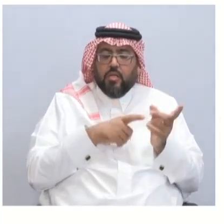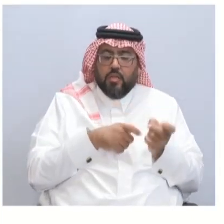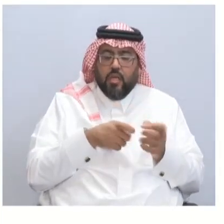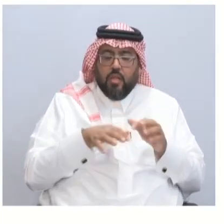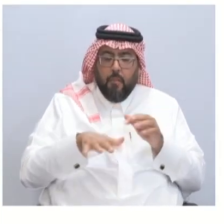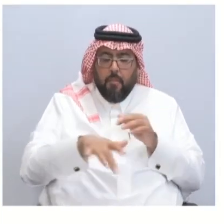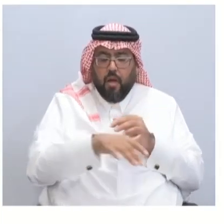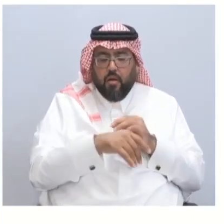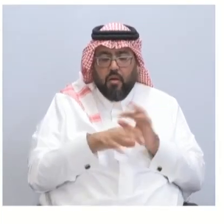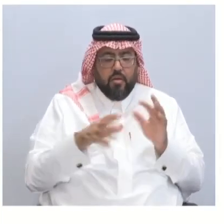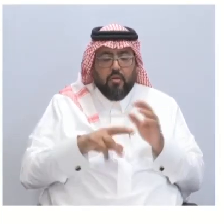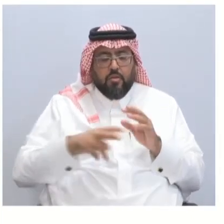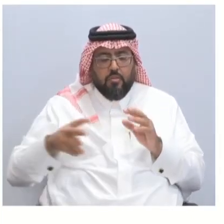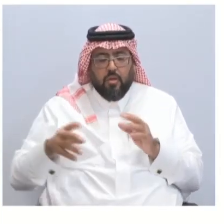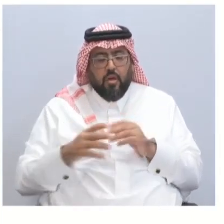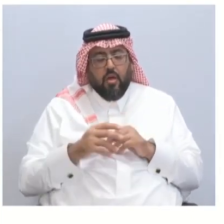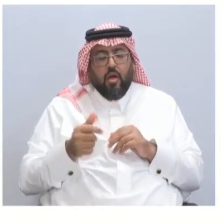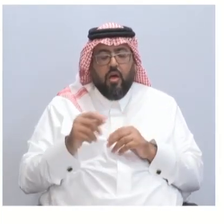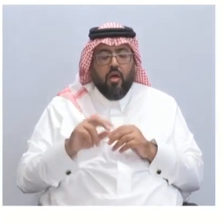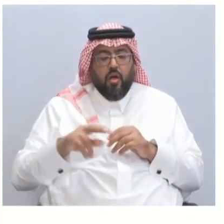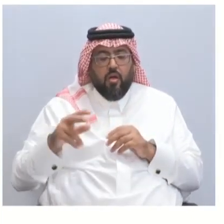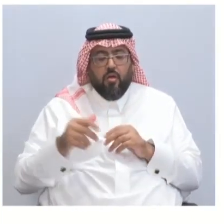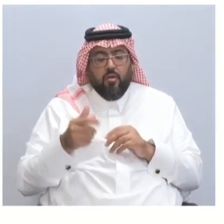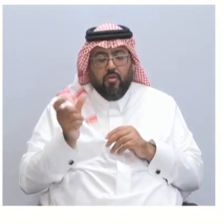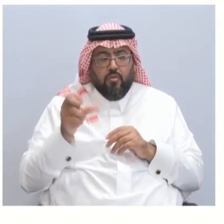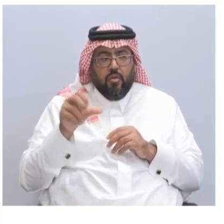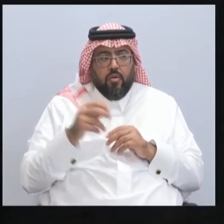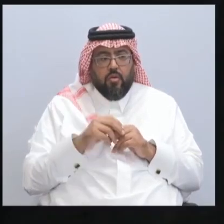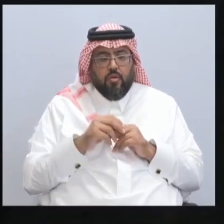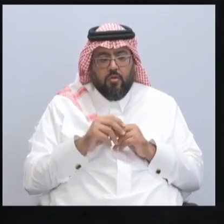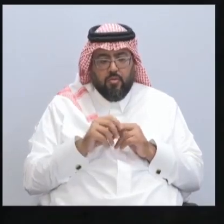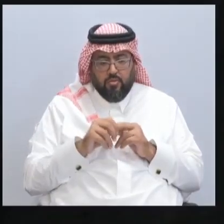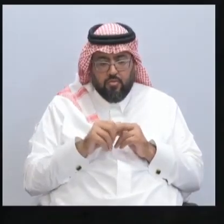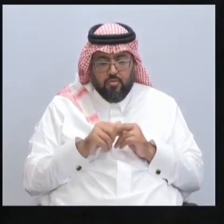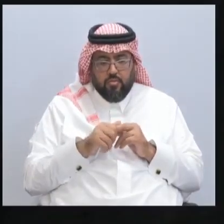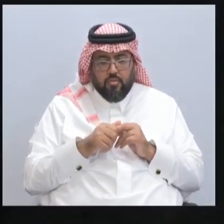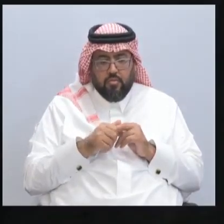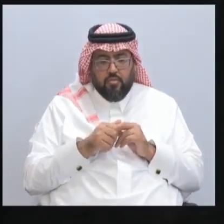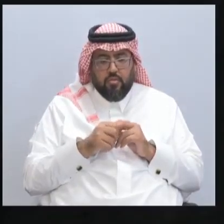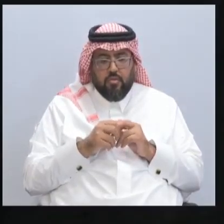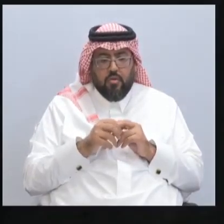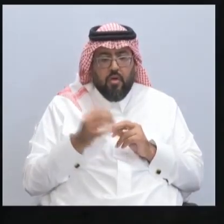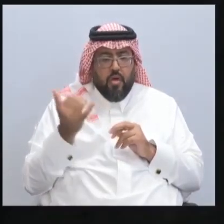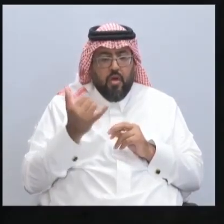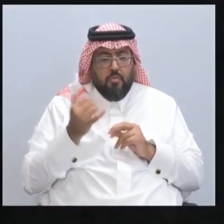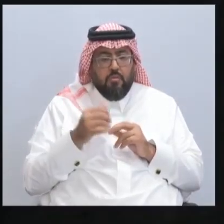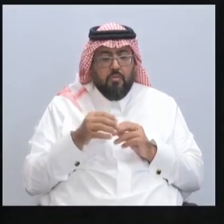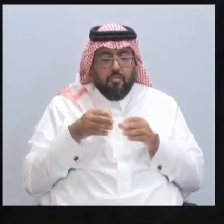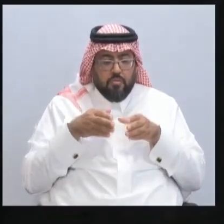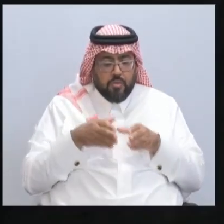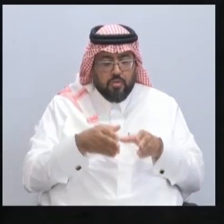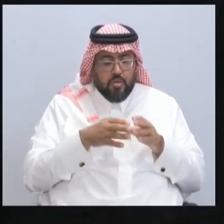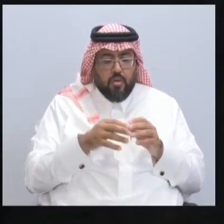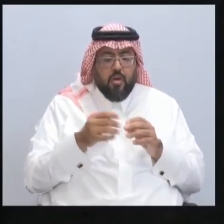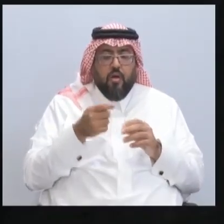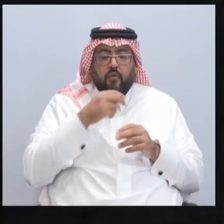البحري بجميع انواعه صيد الاسماك كان صيد الاسماك اهم مصدر